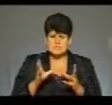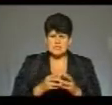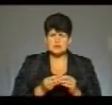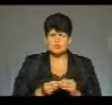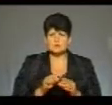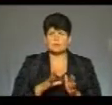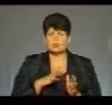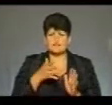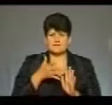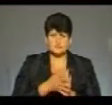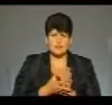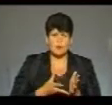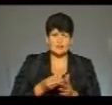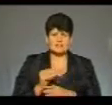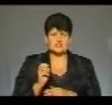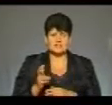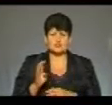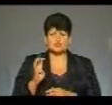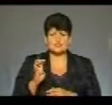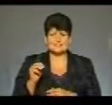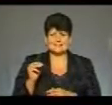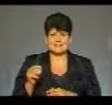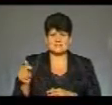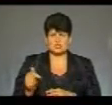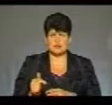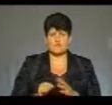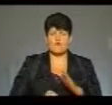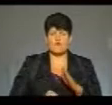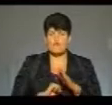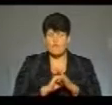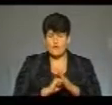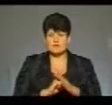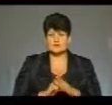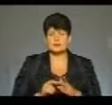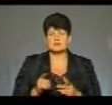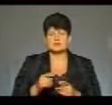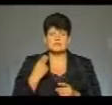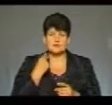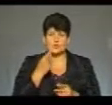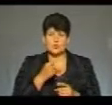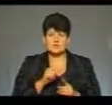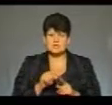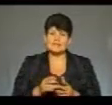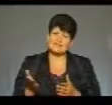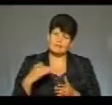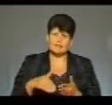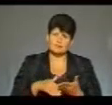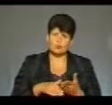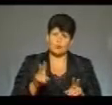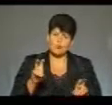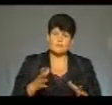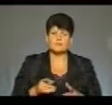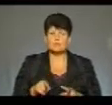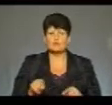що була витрачена на оплату чеків – 400 тисяч гривень. Фонд Let's Help, що в перекладі з англійської означає «давайте допомагати»,